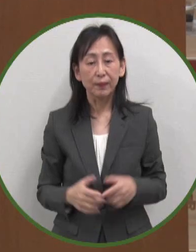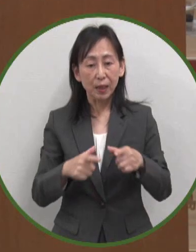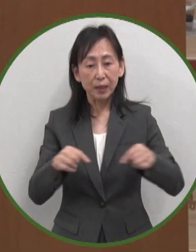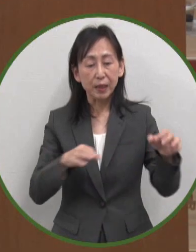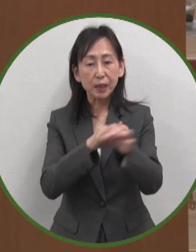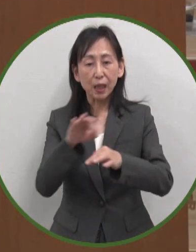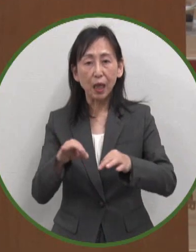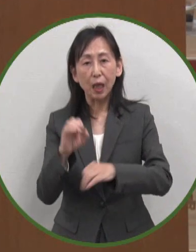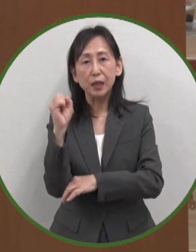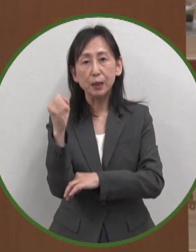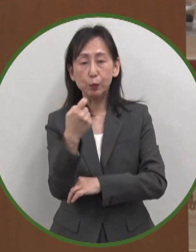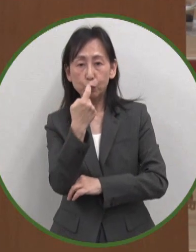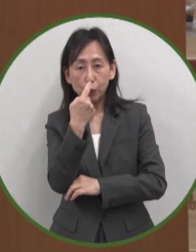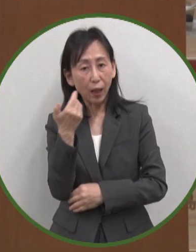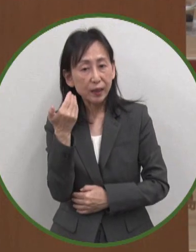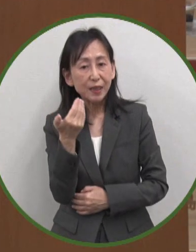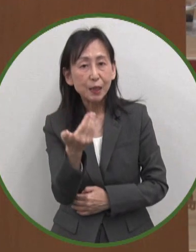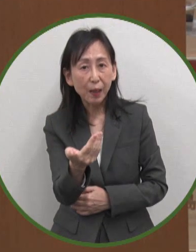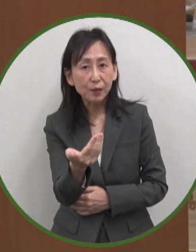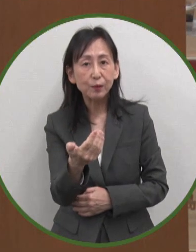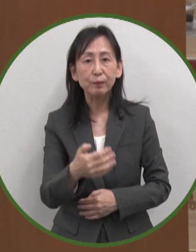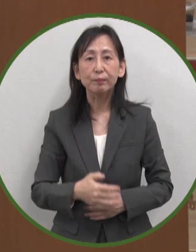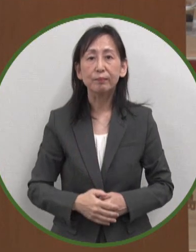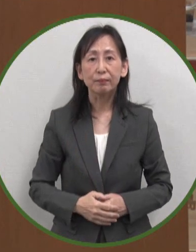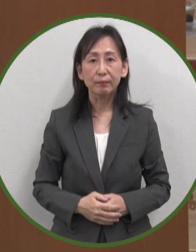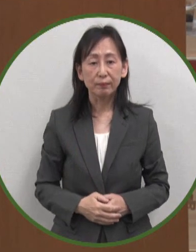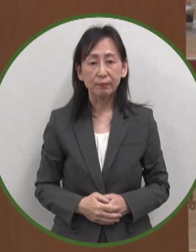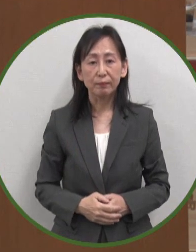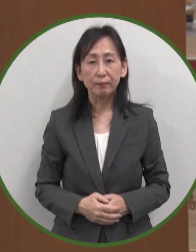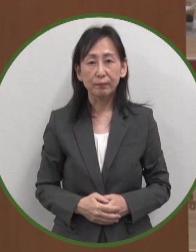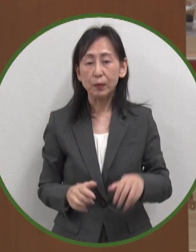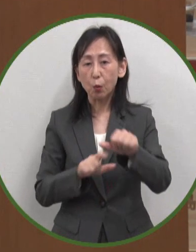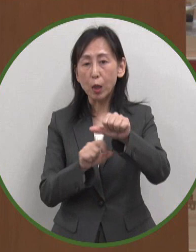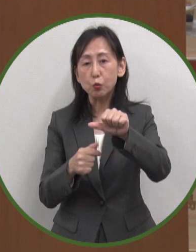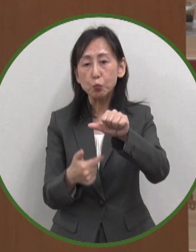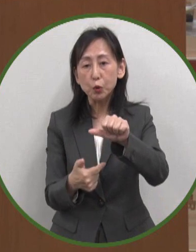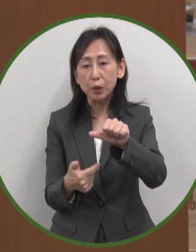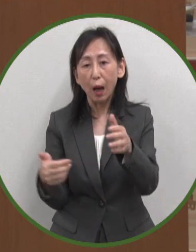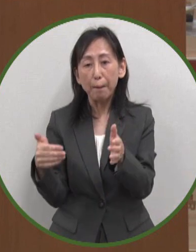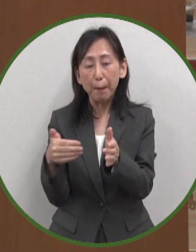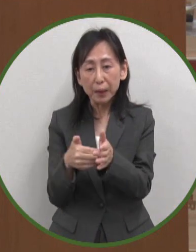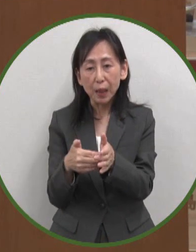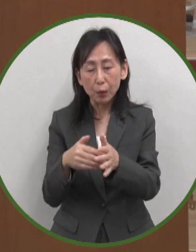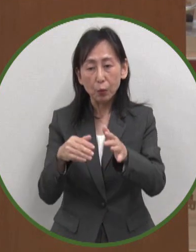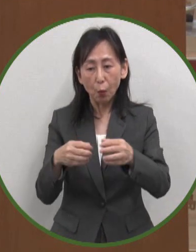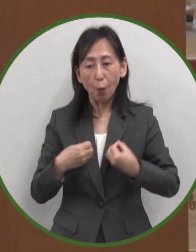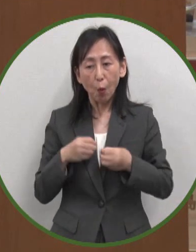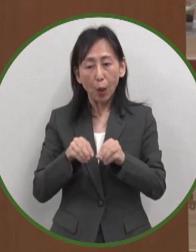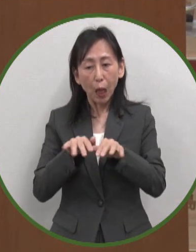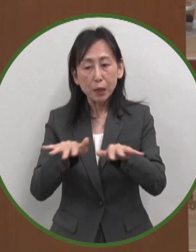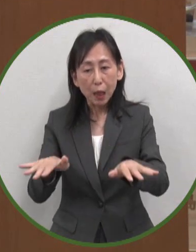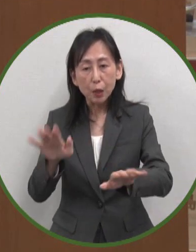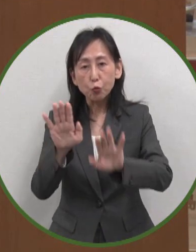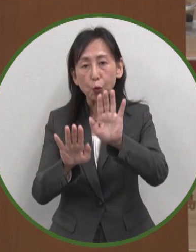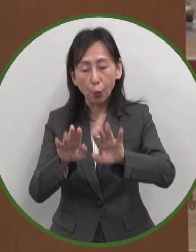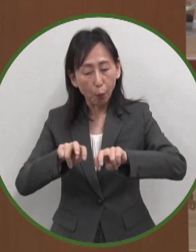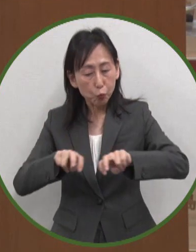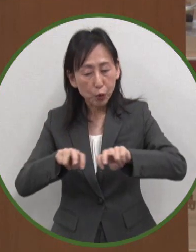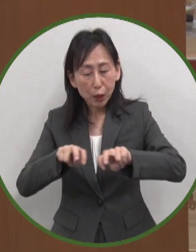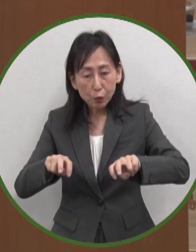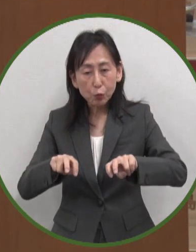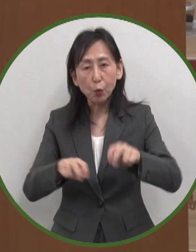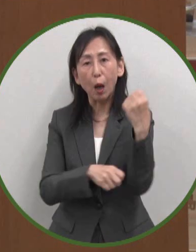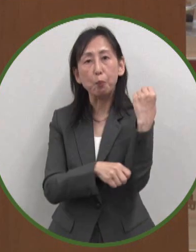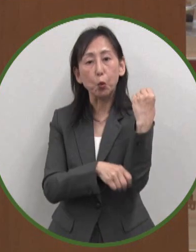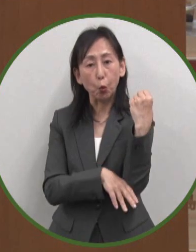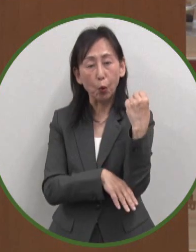日経新聞です。そのちょっとニュアンスの話になっちゃうかもしれないですけども、あの5月6日までの感染状況を分析するというのが前提の上で、